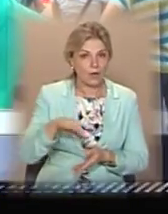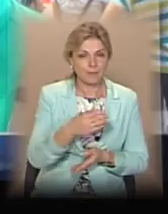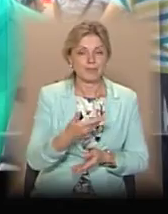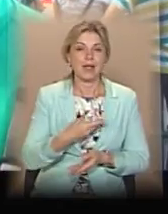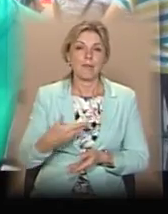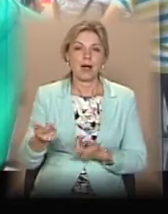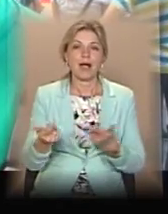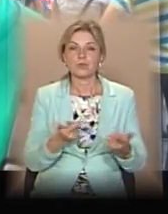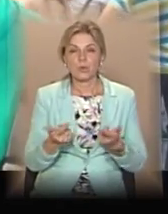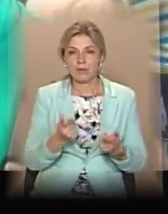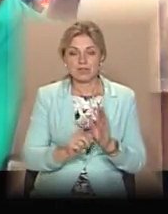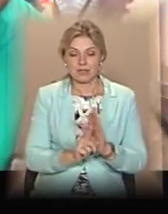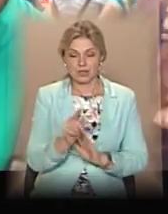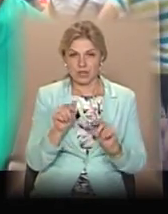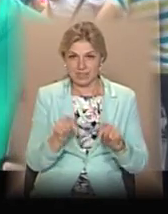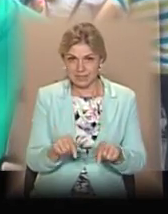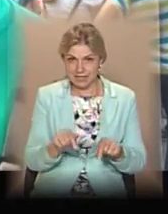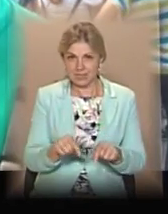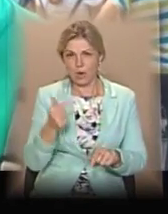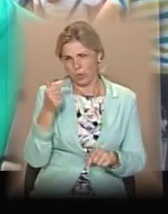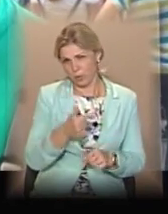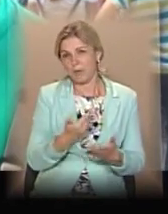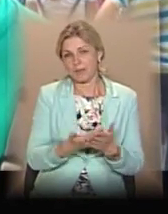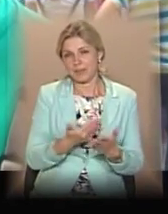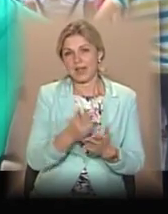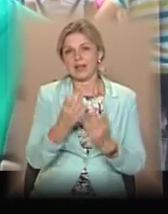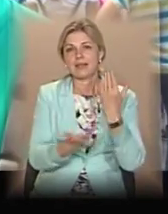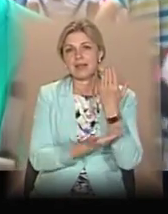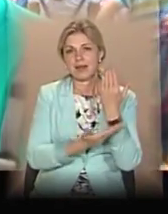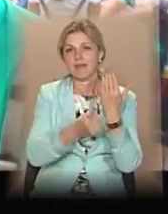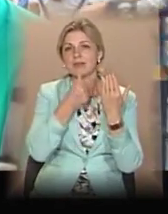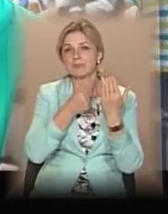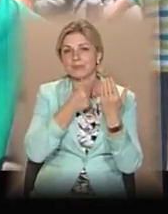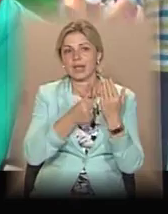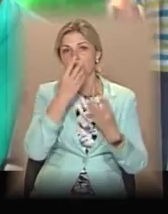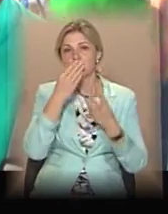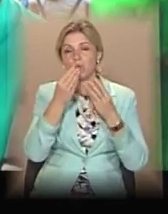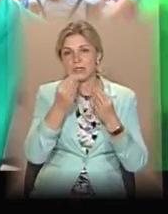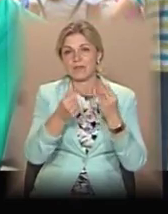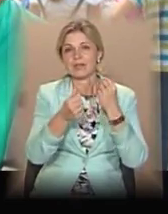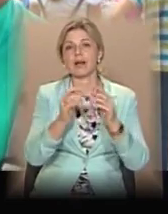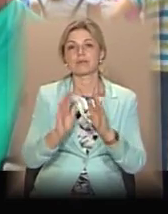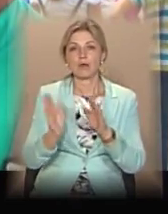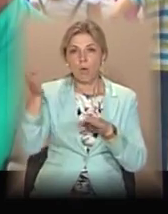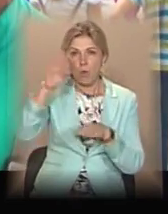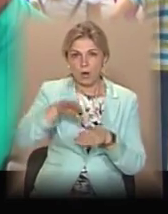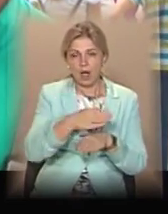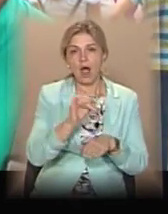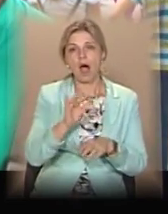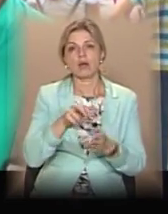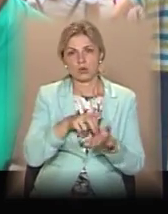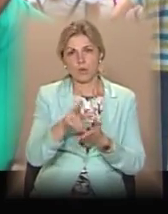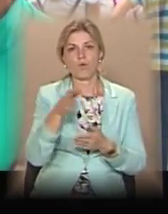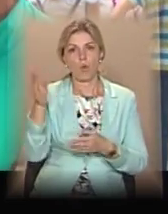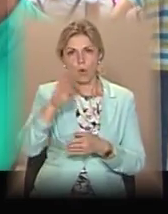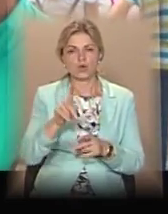готовимся сначала здесь, ну грубо говоря, на деревьях, на искусственных стендах, потом идем в горы, чтобы